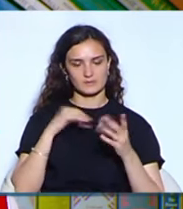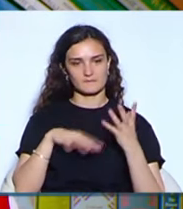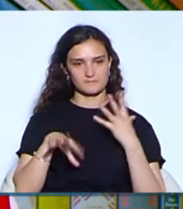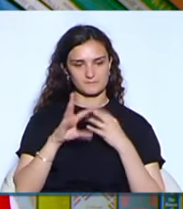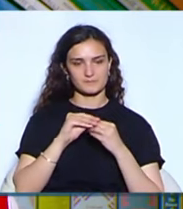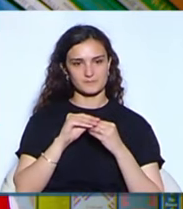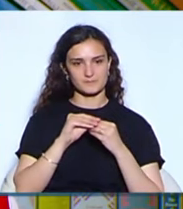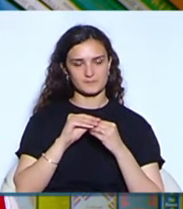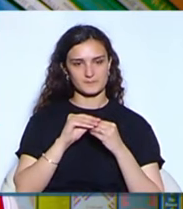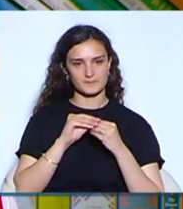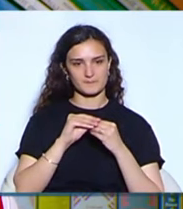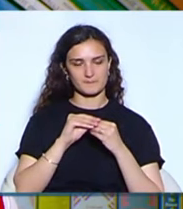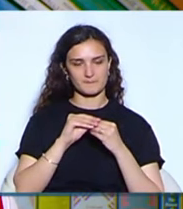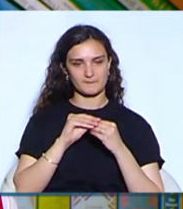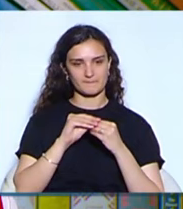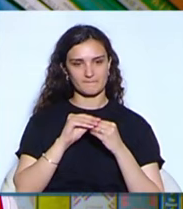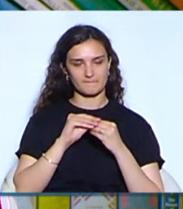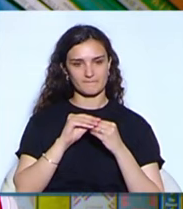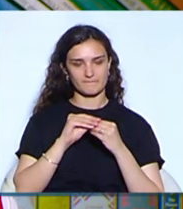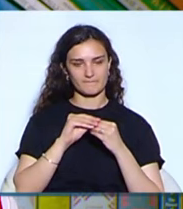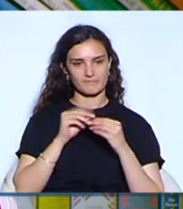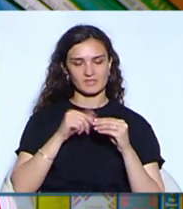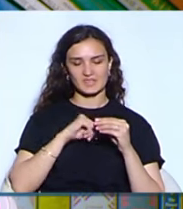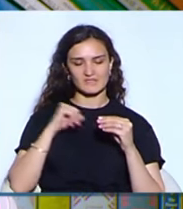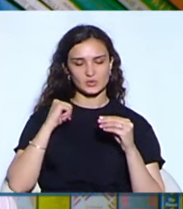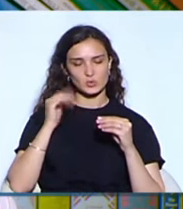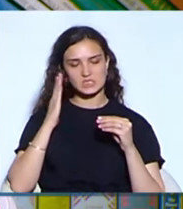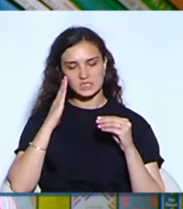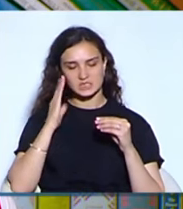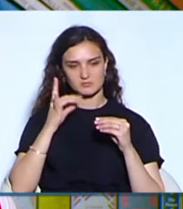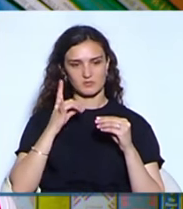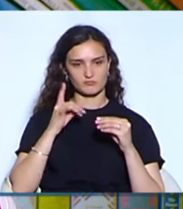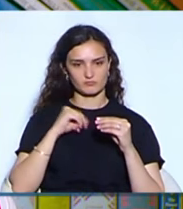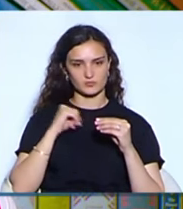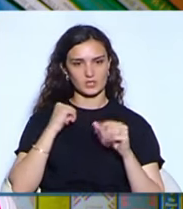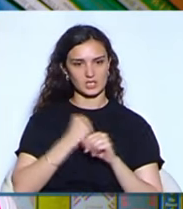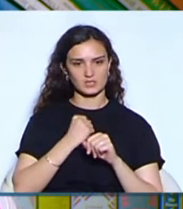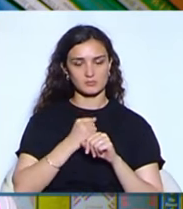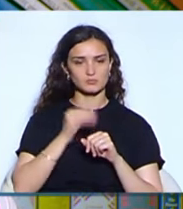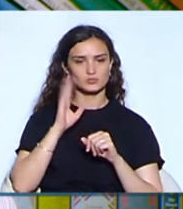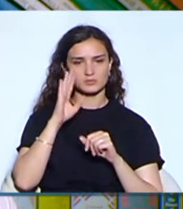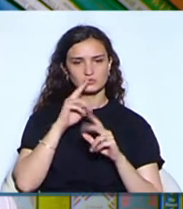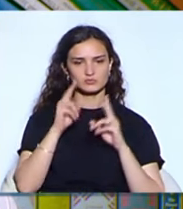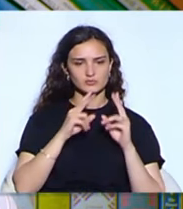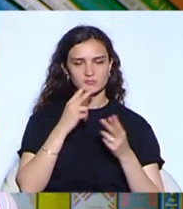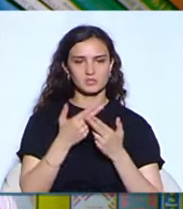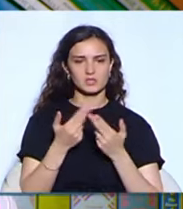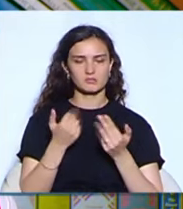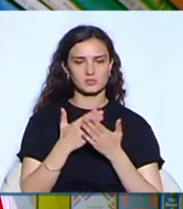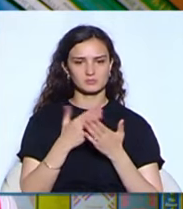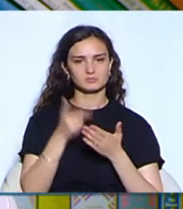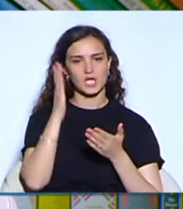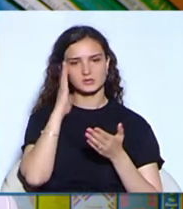არეგულირებენ ხოლმე მეტნაკლებად ამძელ ღვიძლის რიტმს. იცით, ძალიან ხშირად მშობელი ჩივის, რომ თქვათ,